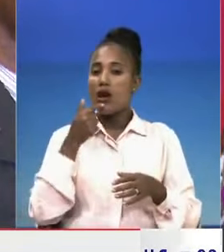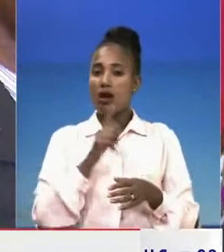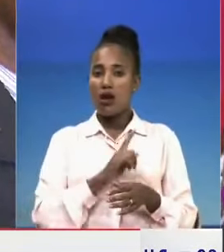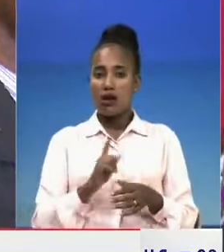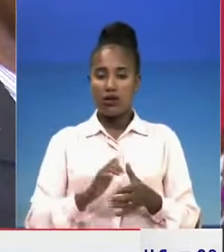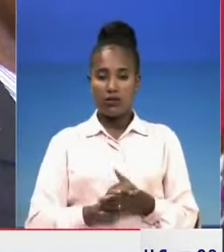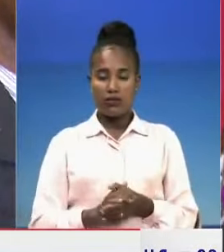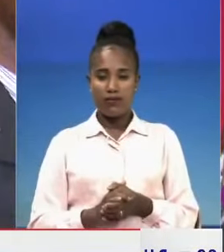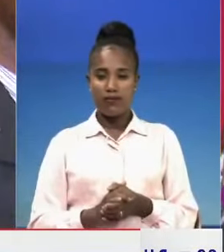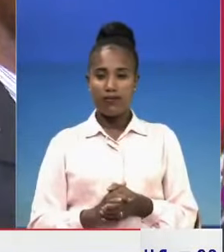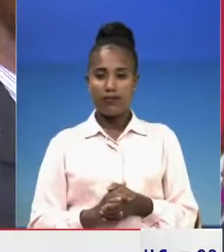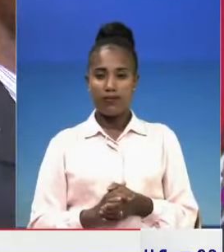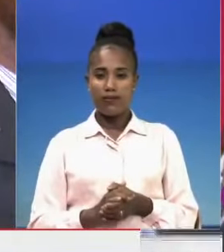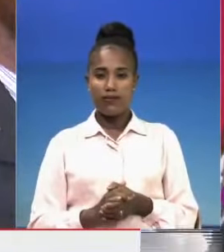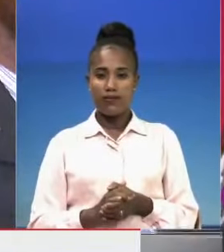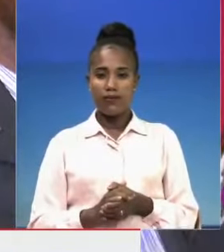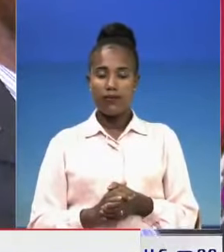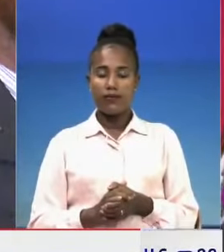አንናገርም፣